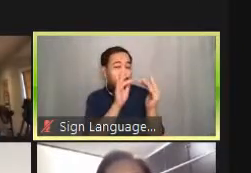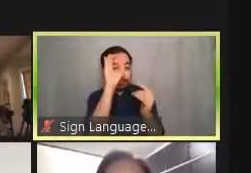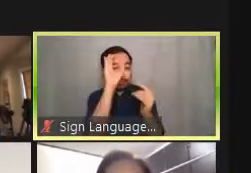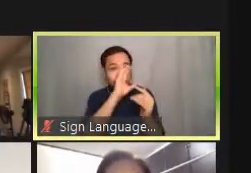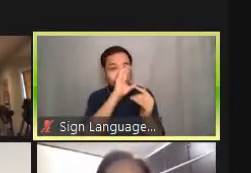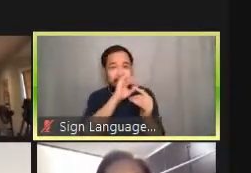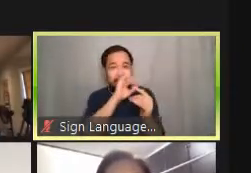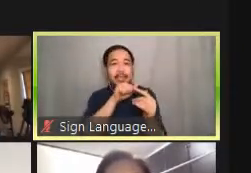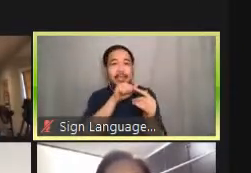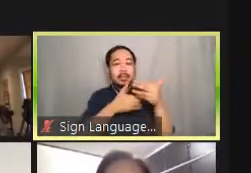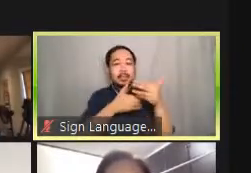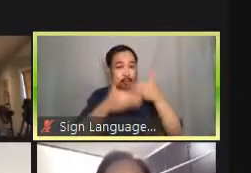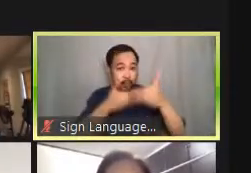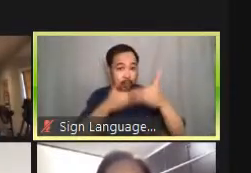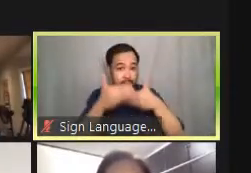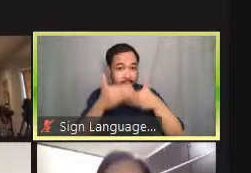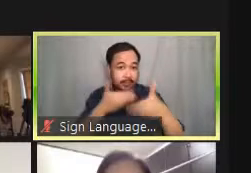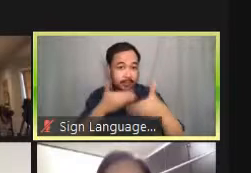process.